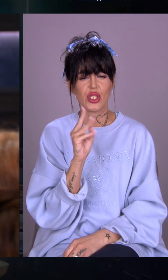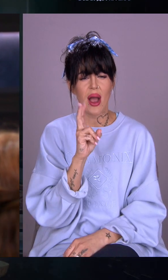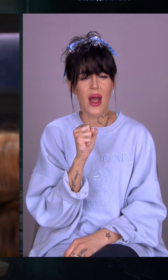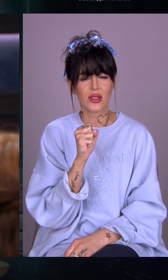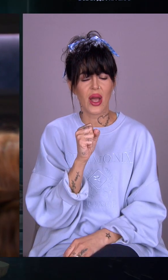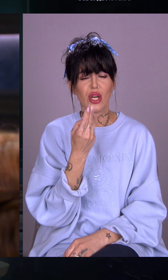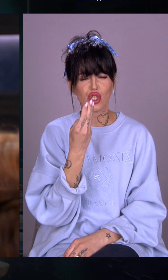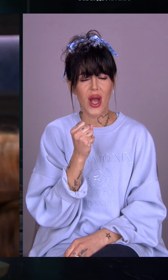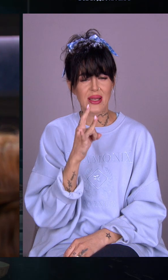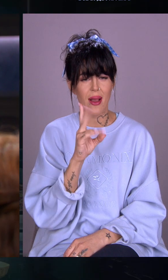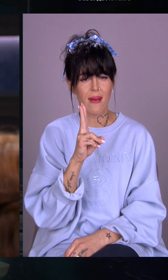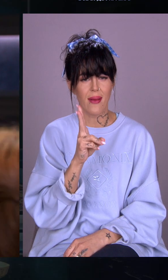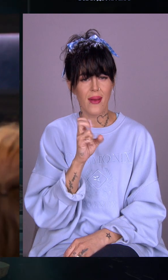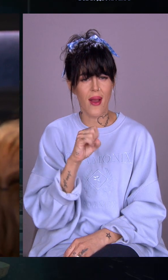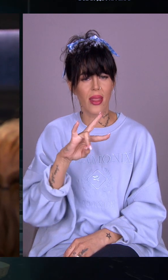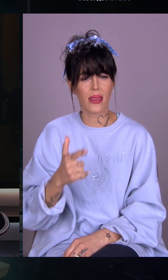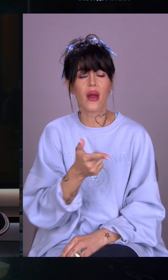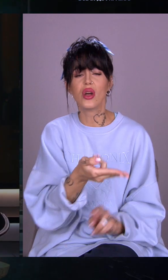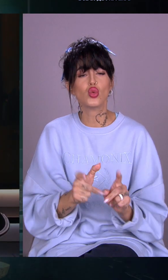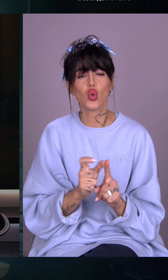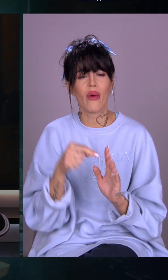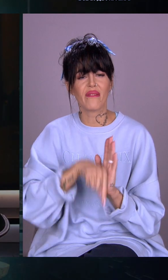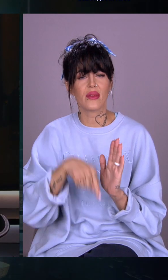таке шаркань?